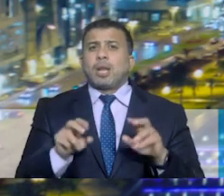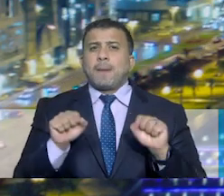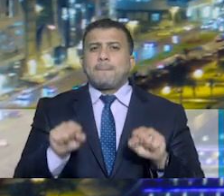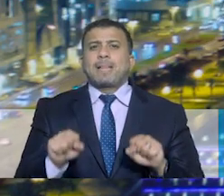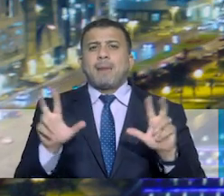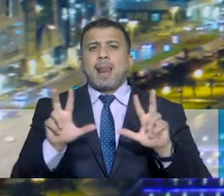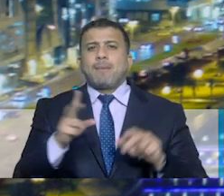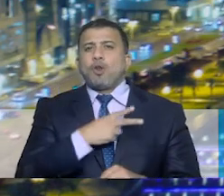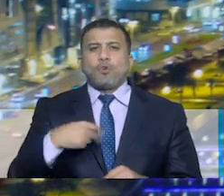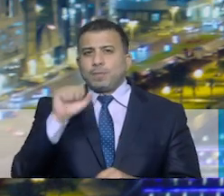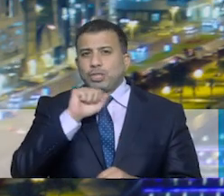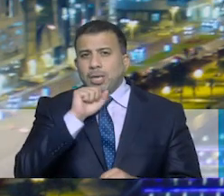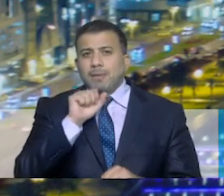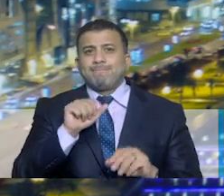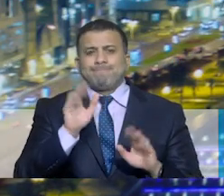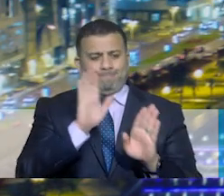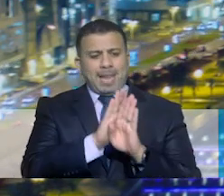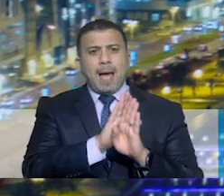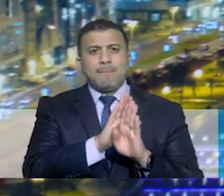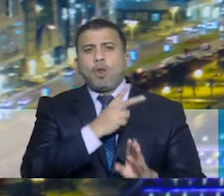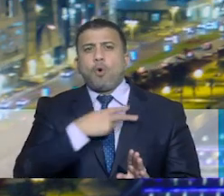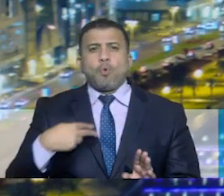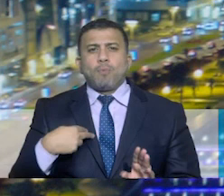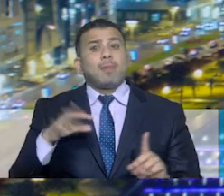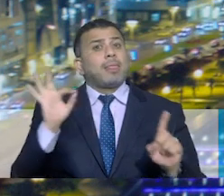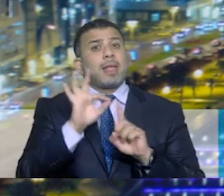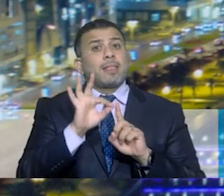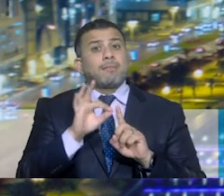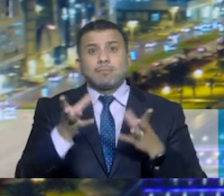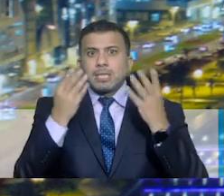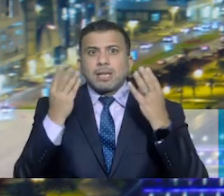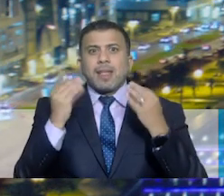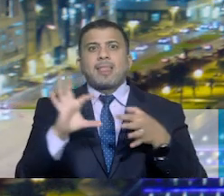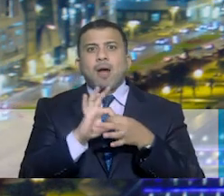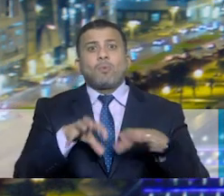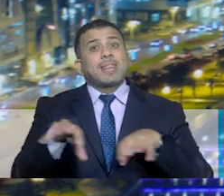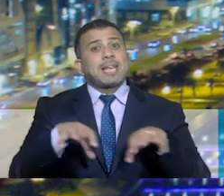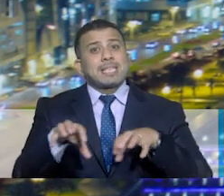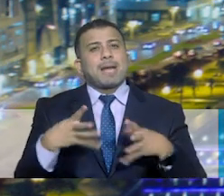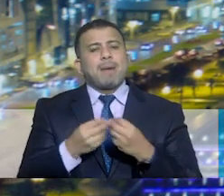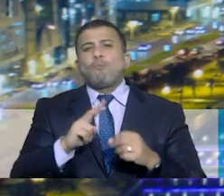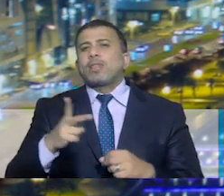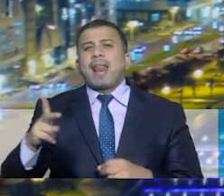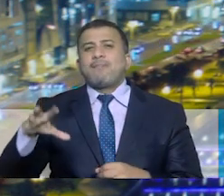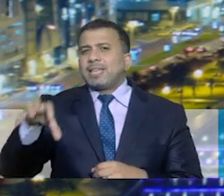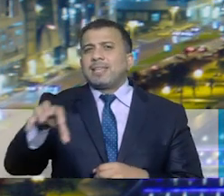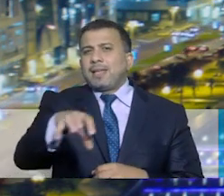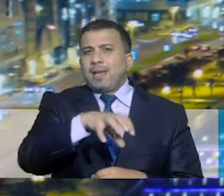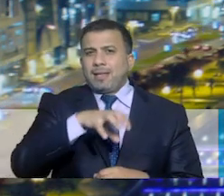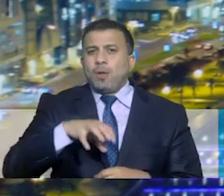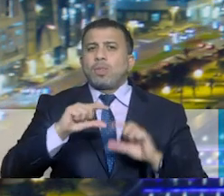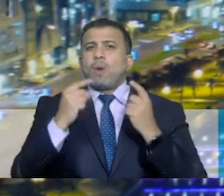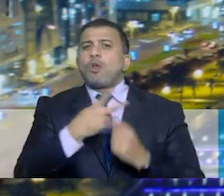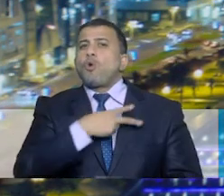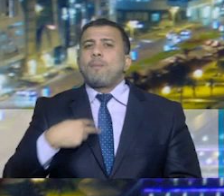دشن المكتب الاعلي لحكومه الشارقه منصه الدعم الحكومي التي تستهدف اثراء التعاون والتنسيق مع مختلف